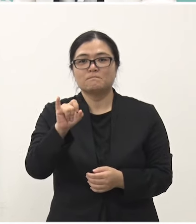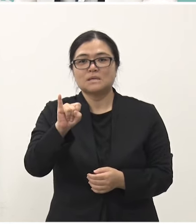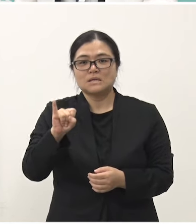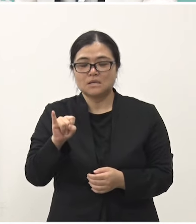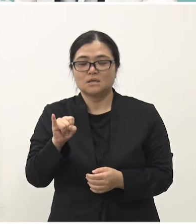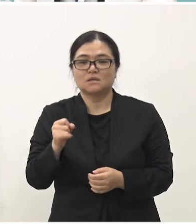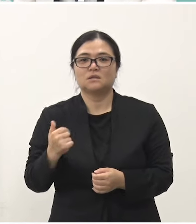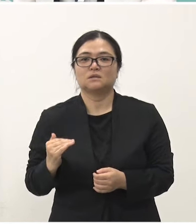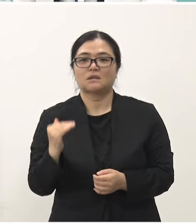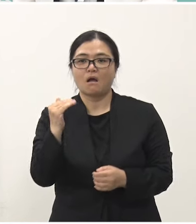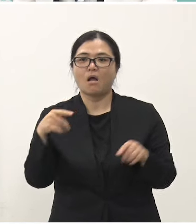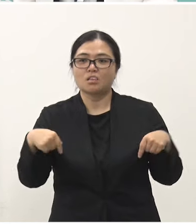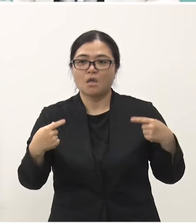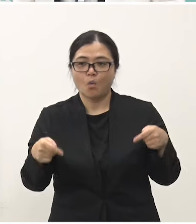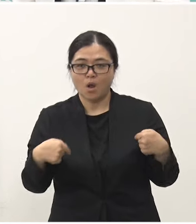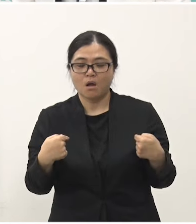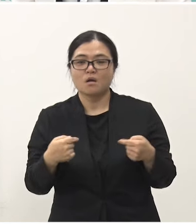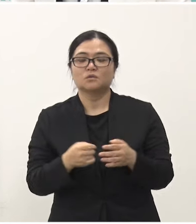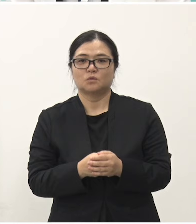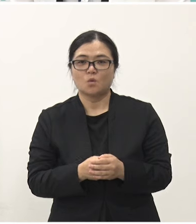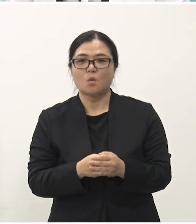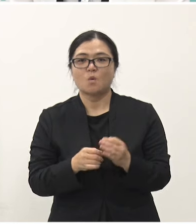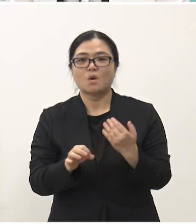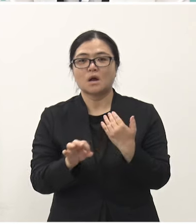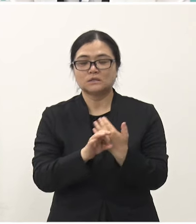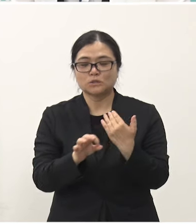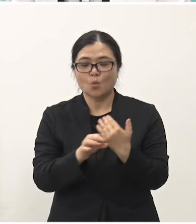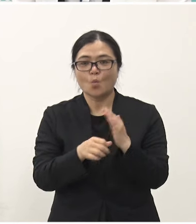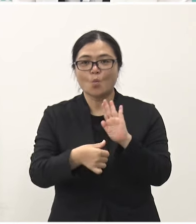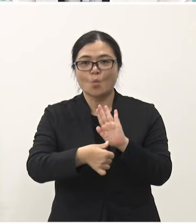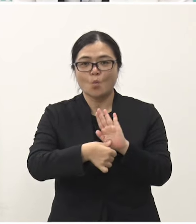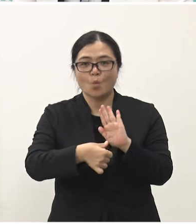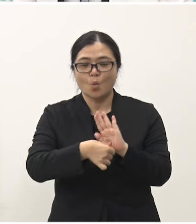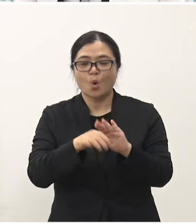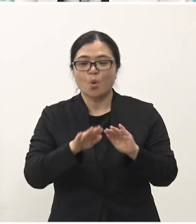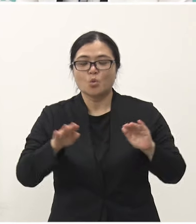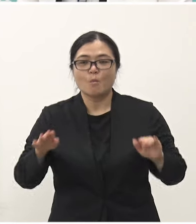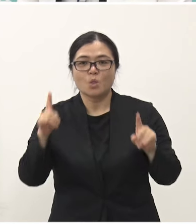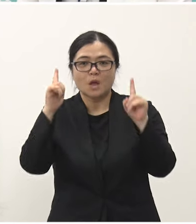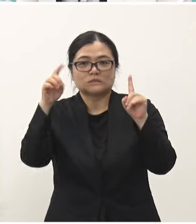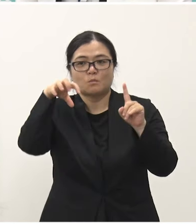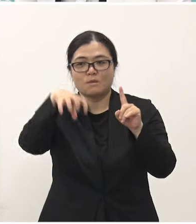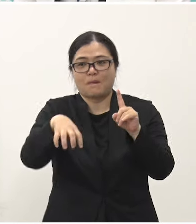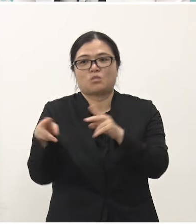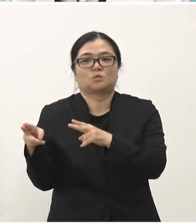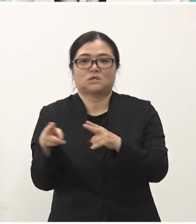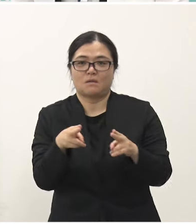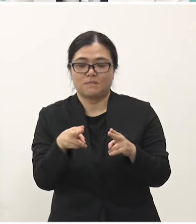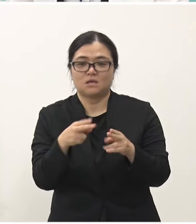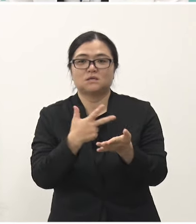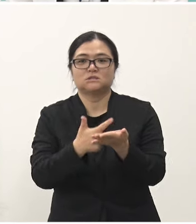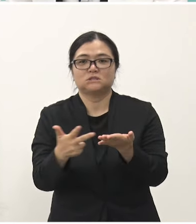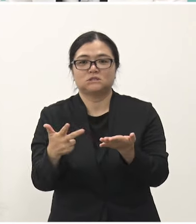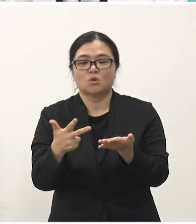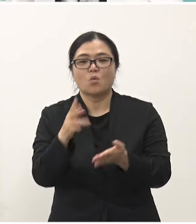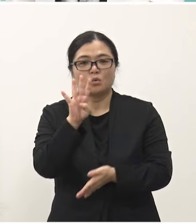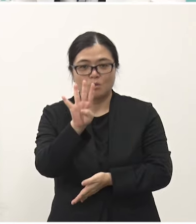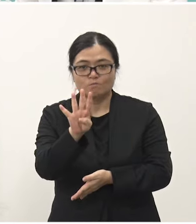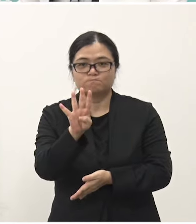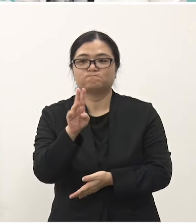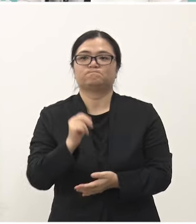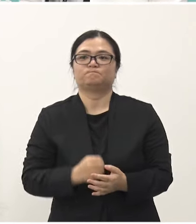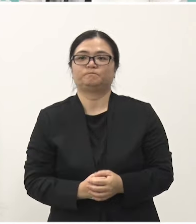と仮称子供の屋内遊び場の整備についてです詳細は資料4をご覧ください